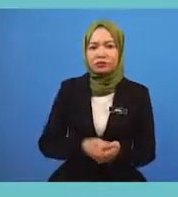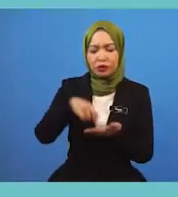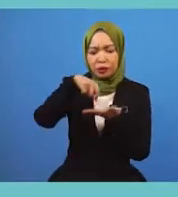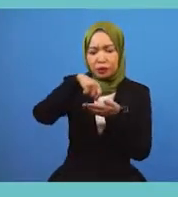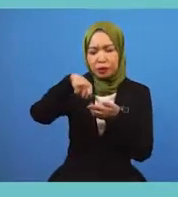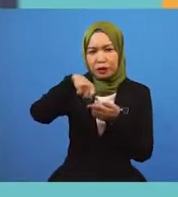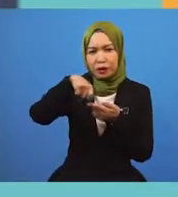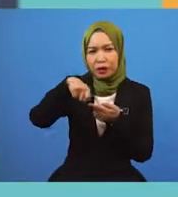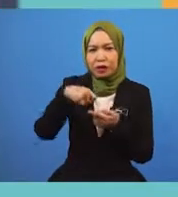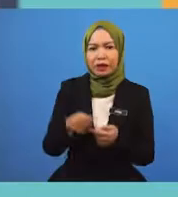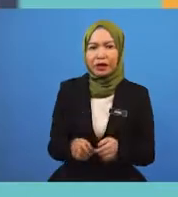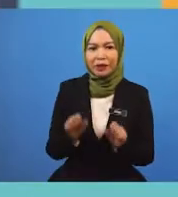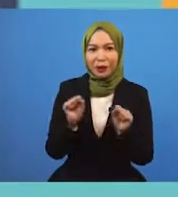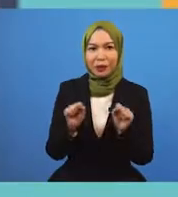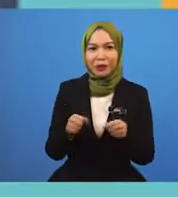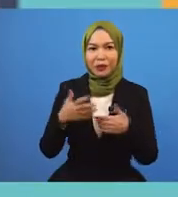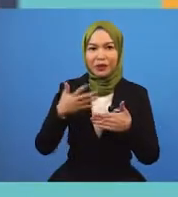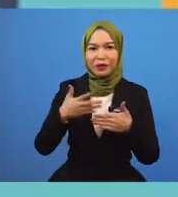lebah? Oh,